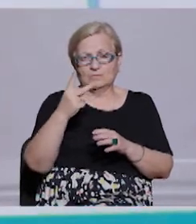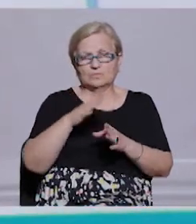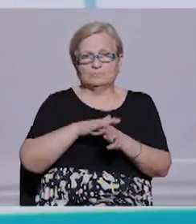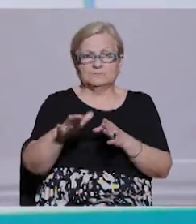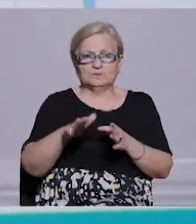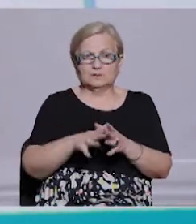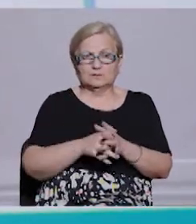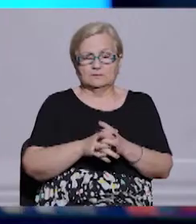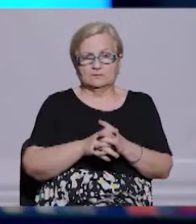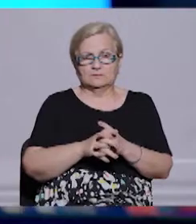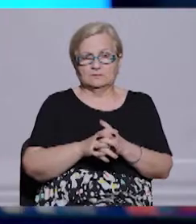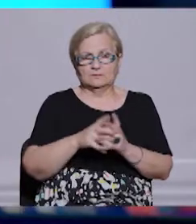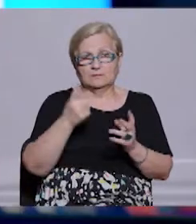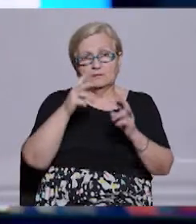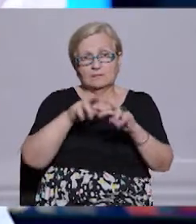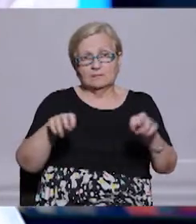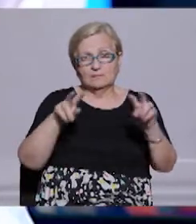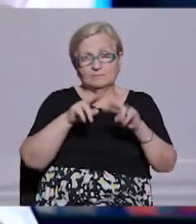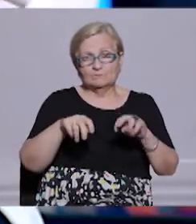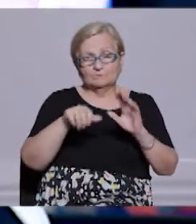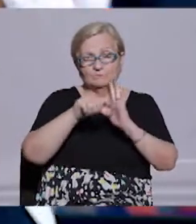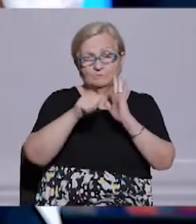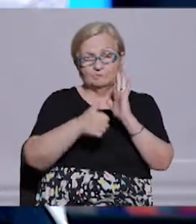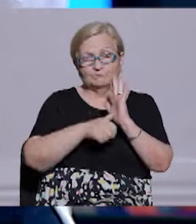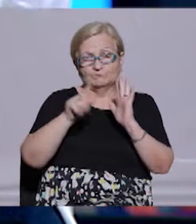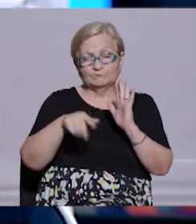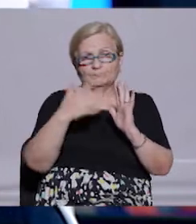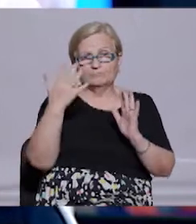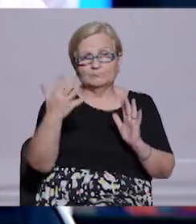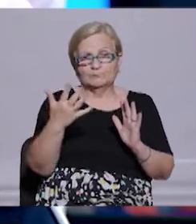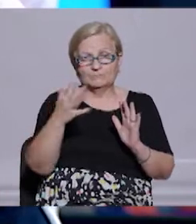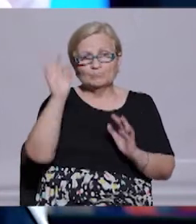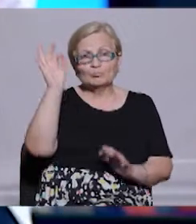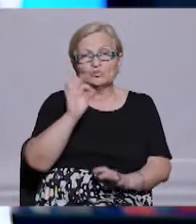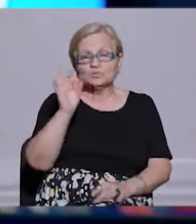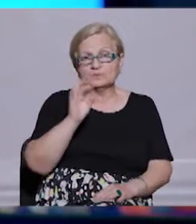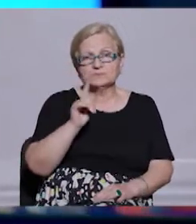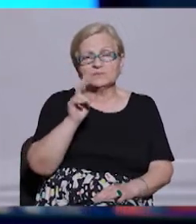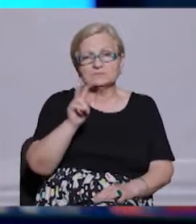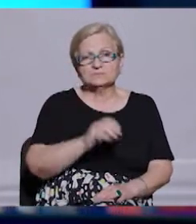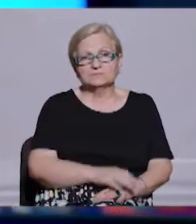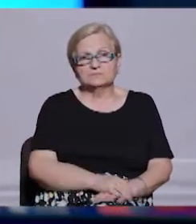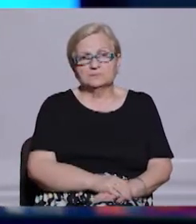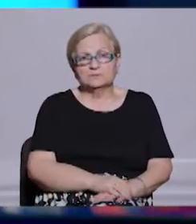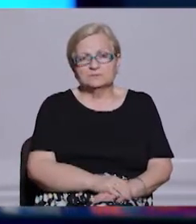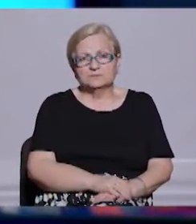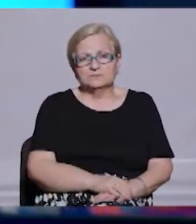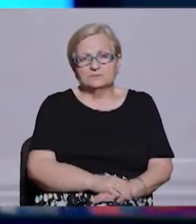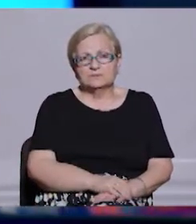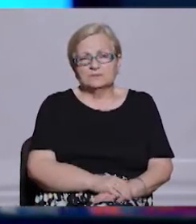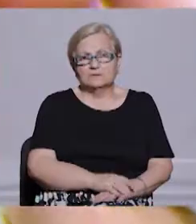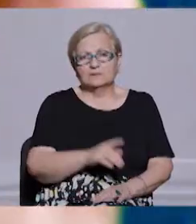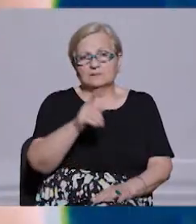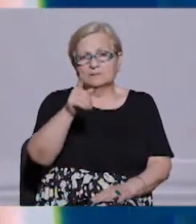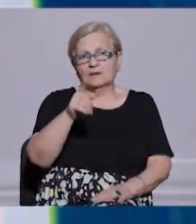2/2. ახლა განვიხილოთ 16.5 მიათედი პროცენტი. ანუ პროცენტი ხომ მიასედ ნაწილს